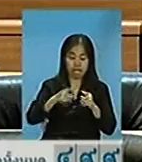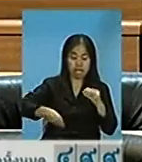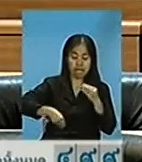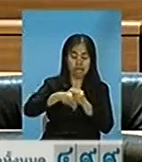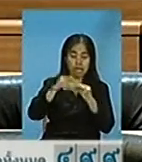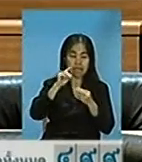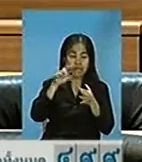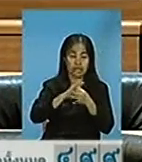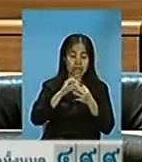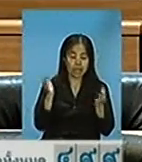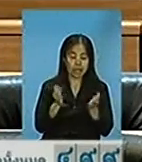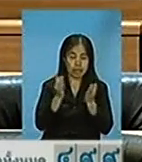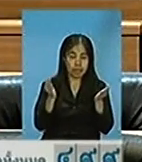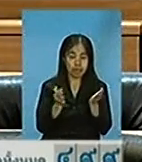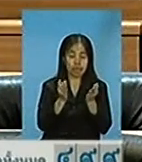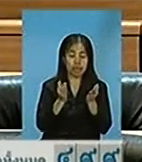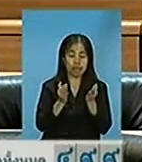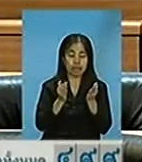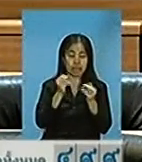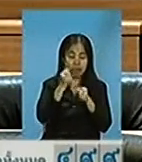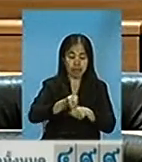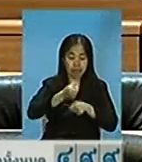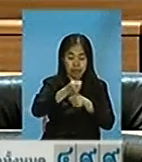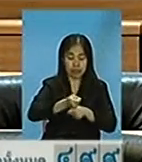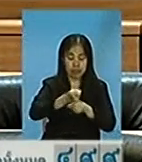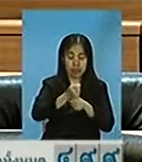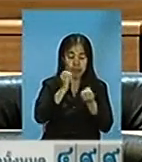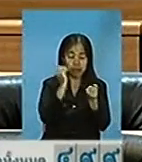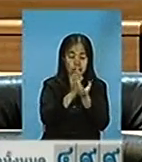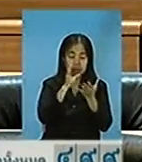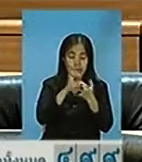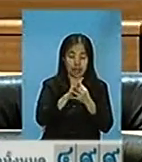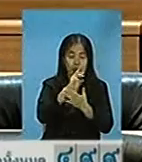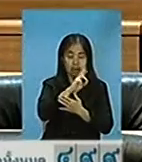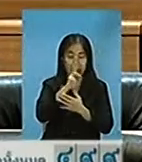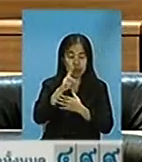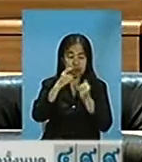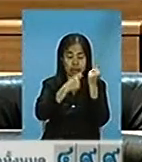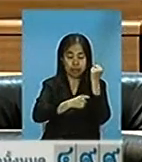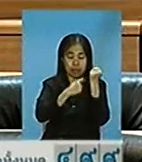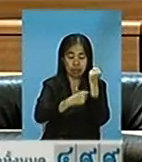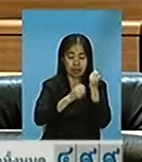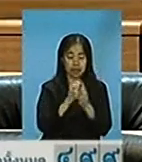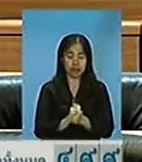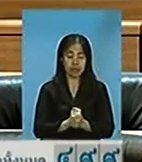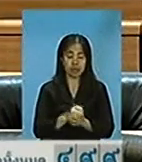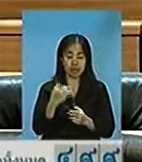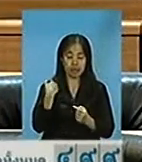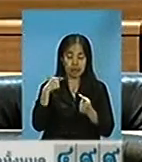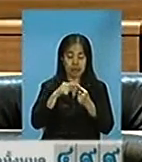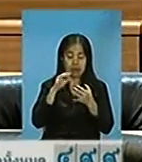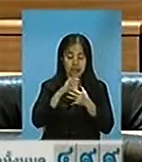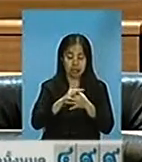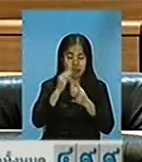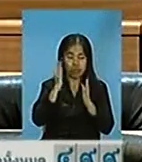ส่งเสริมสนับสนุนเกษตรกรและผู้ประกอบกิจการการยางในอนุ2ท่านดูนะครับเมื่อกี้หลายท่านก็บ